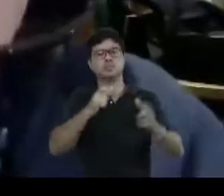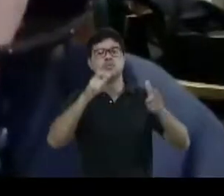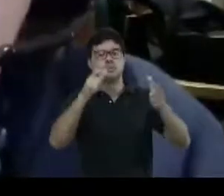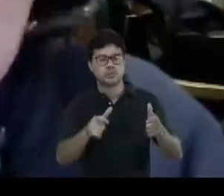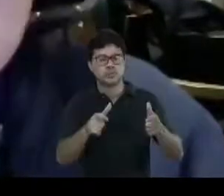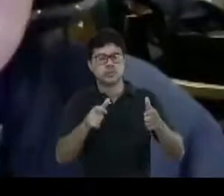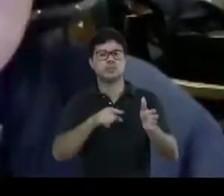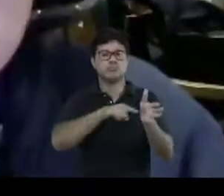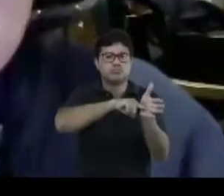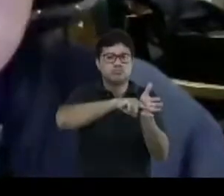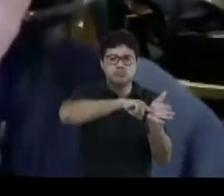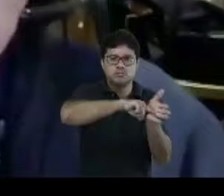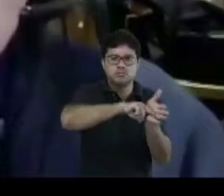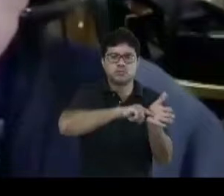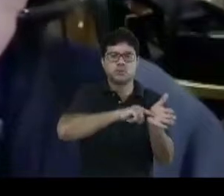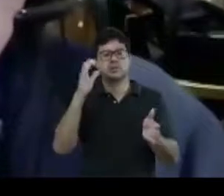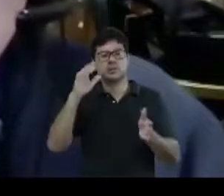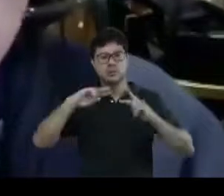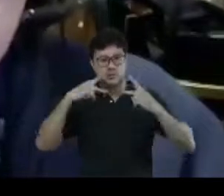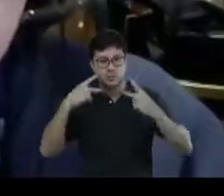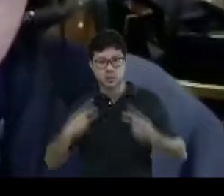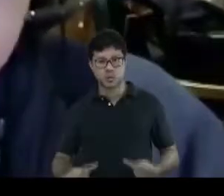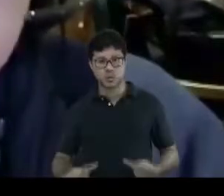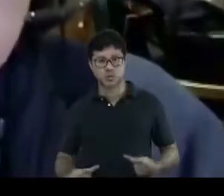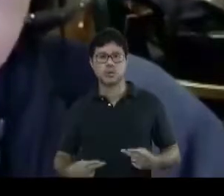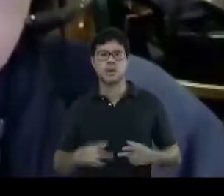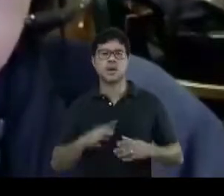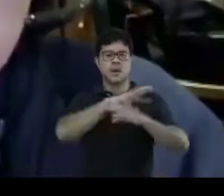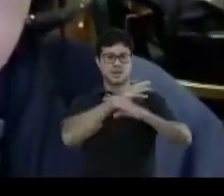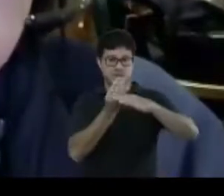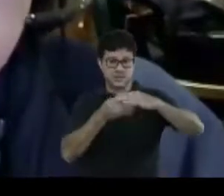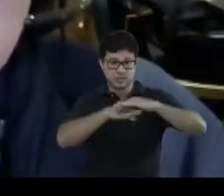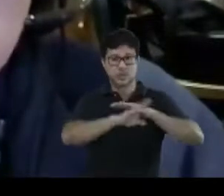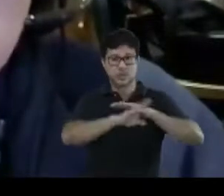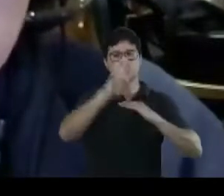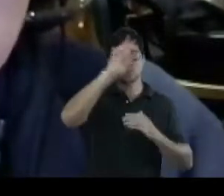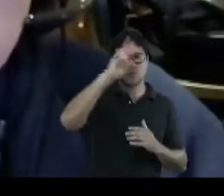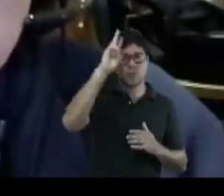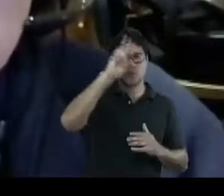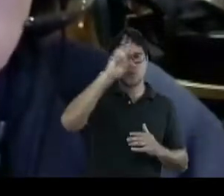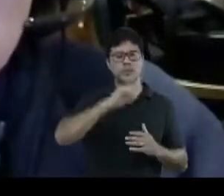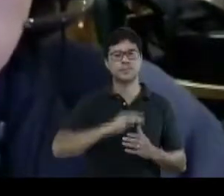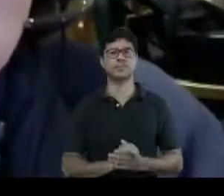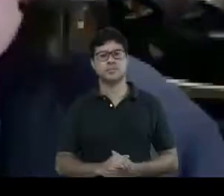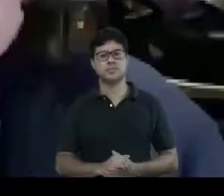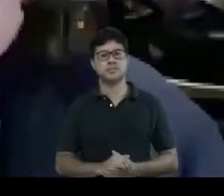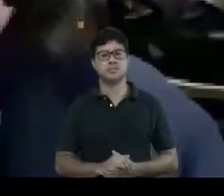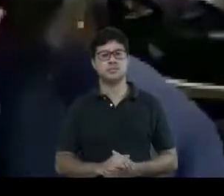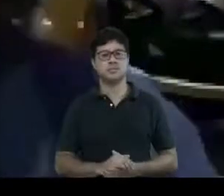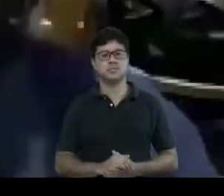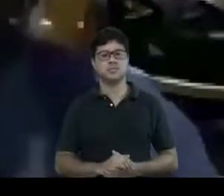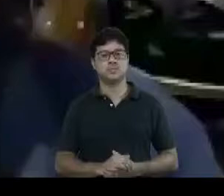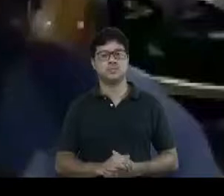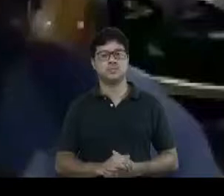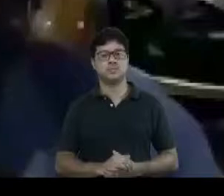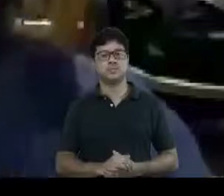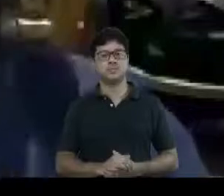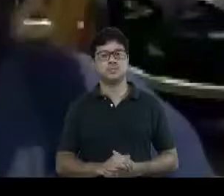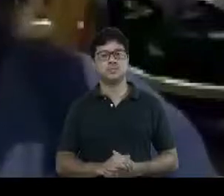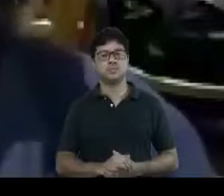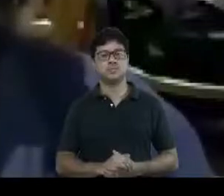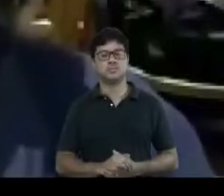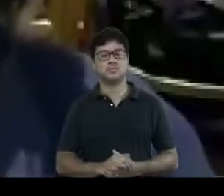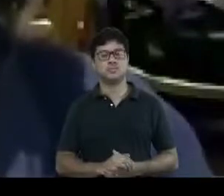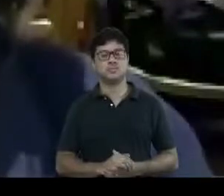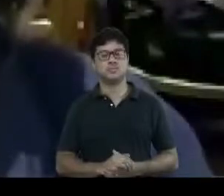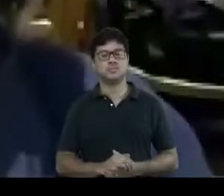Unter Altbestand, so, hier geht es nicht weiter. So, jetzt probieren wir es mal